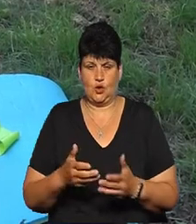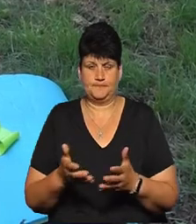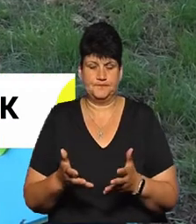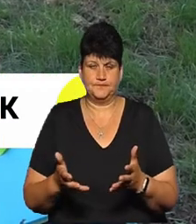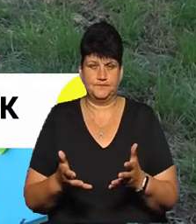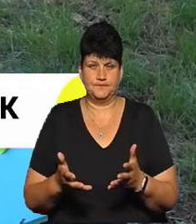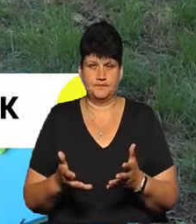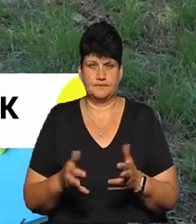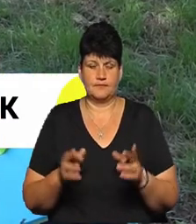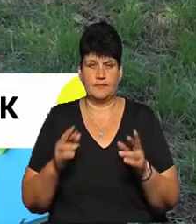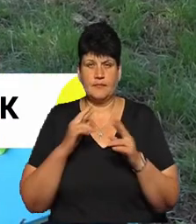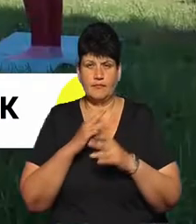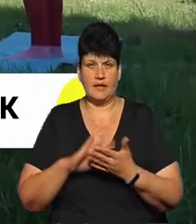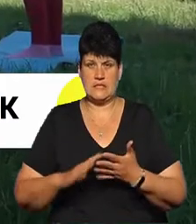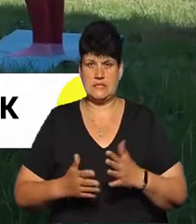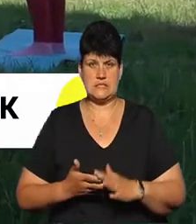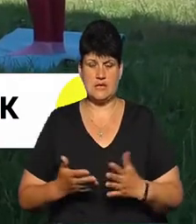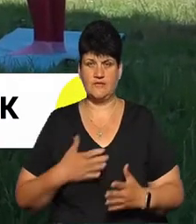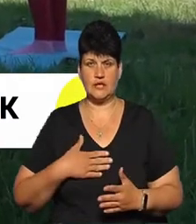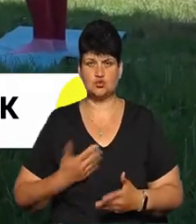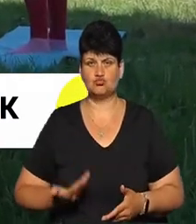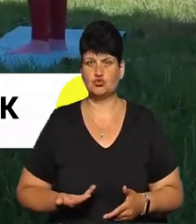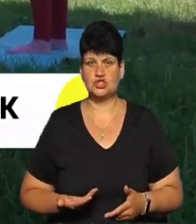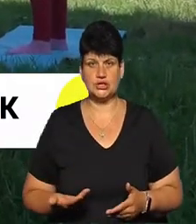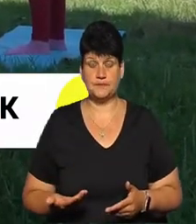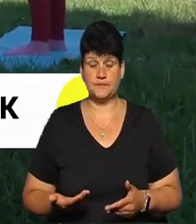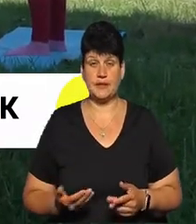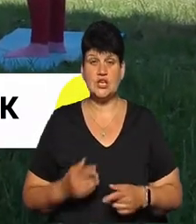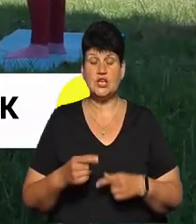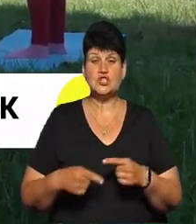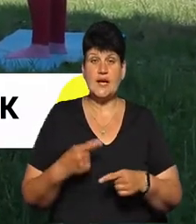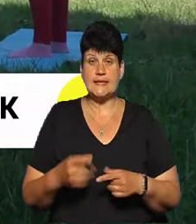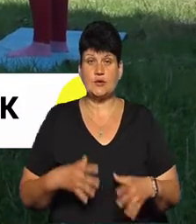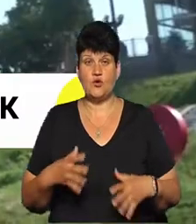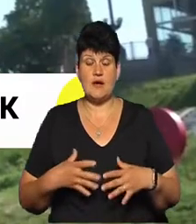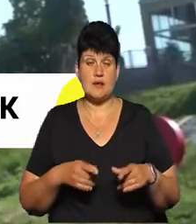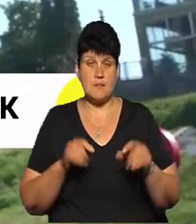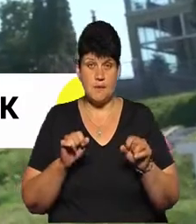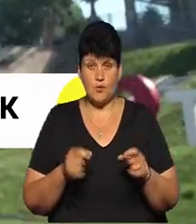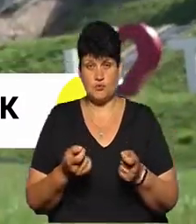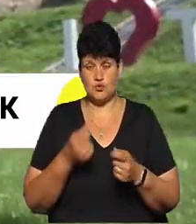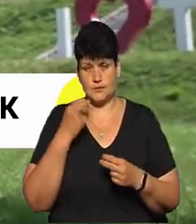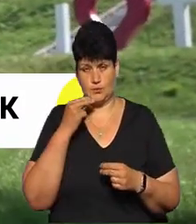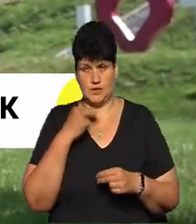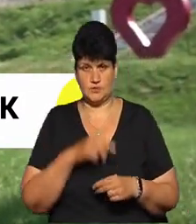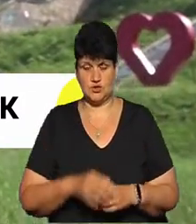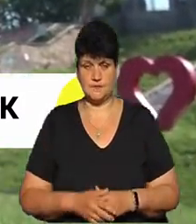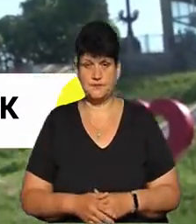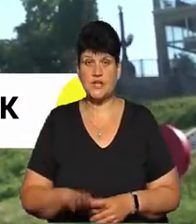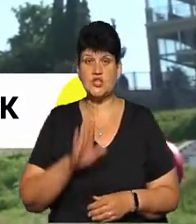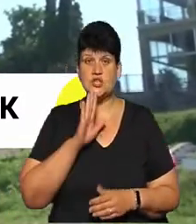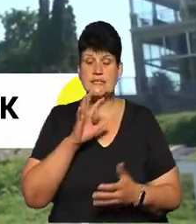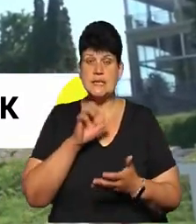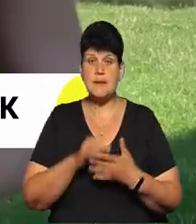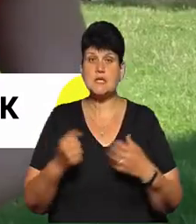нестабільний стан в нашому житті. І через тренування ми можемо його трошки поліпшити. Жінка займається спортом